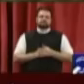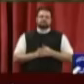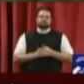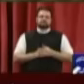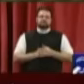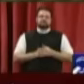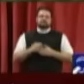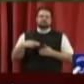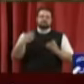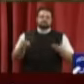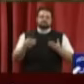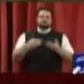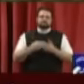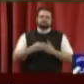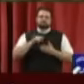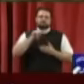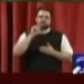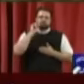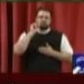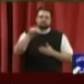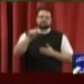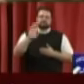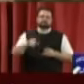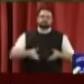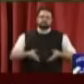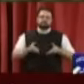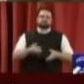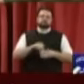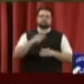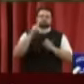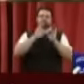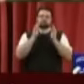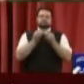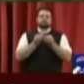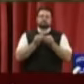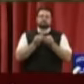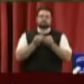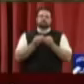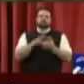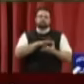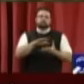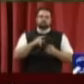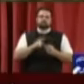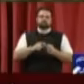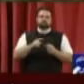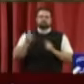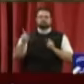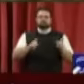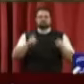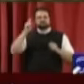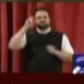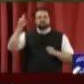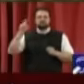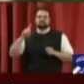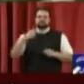imposibilă. Spuni, vorbești, eu încerc să înțelegeți. Într-un mediu, într-o familie cu diverse credințe. Unei au avut credințele că viața e